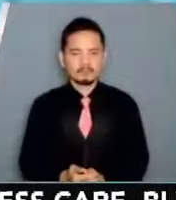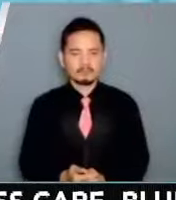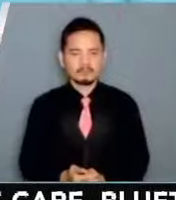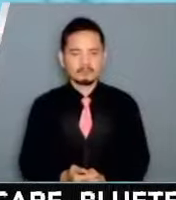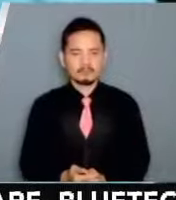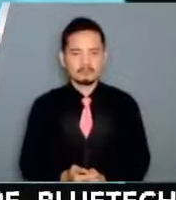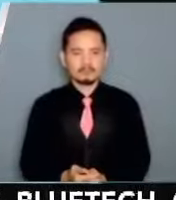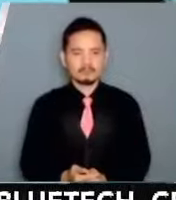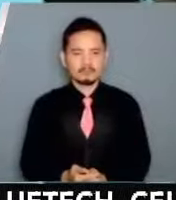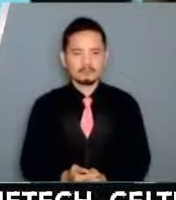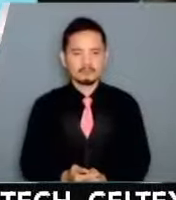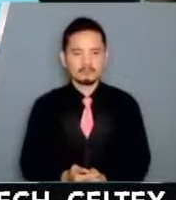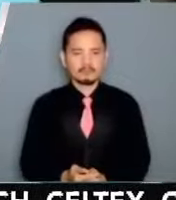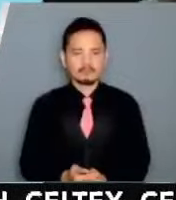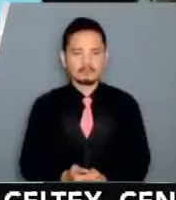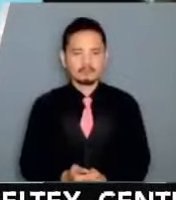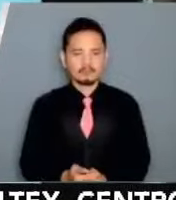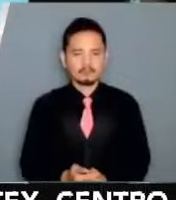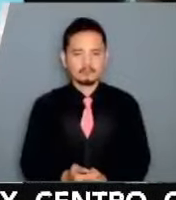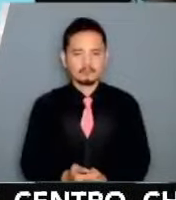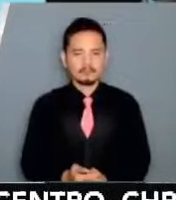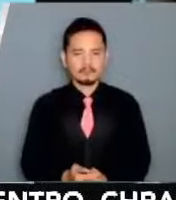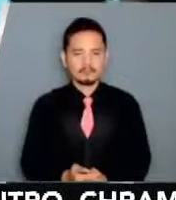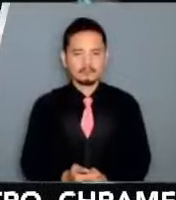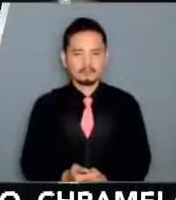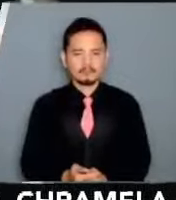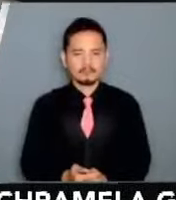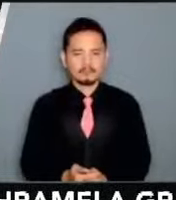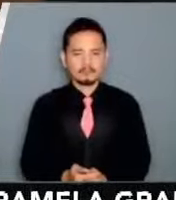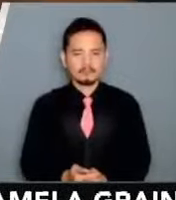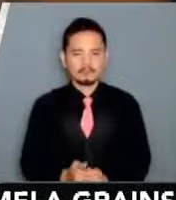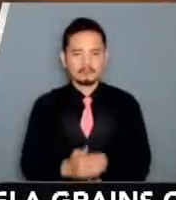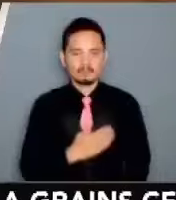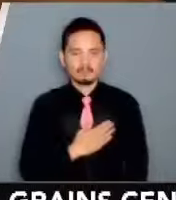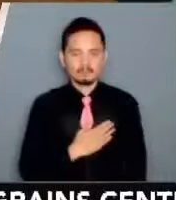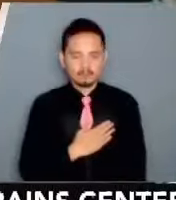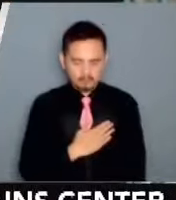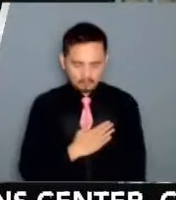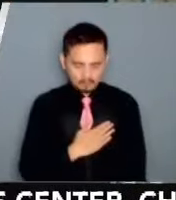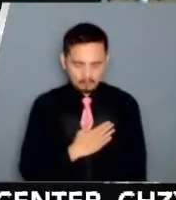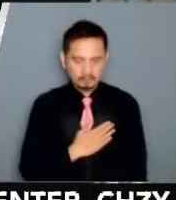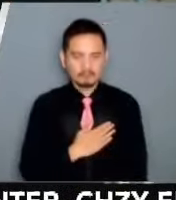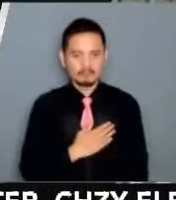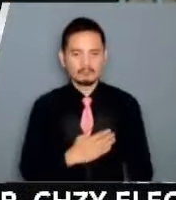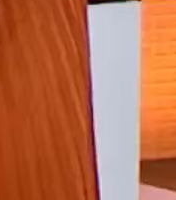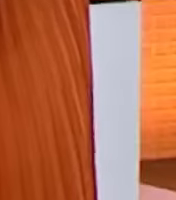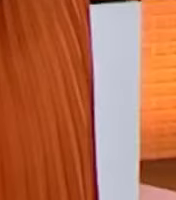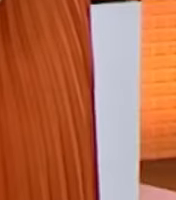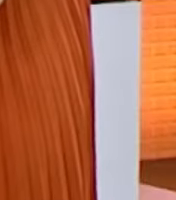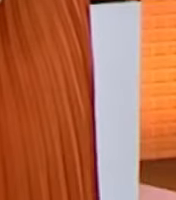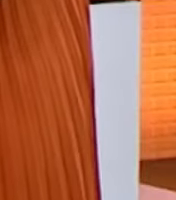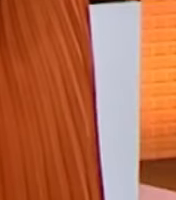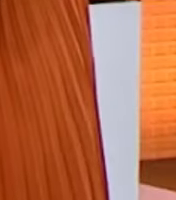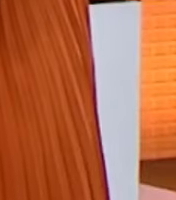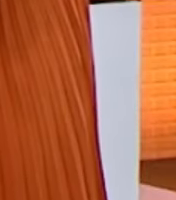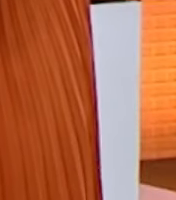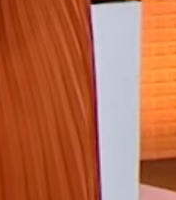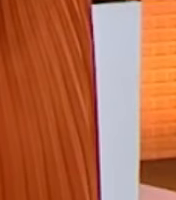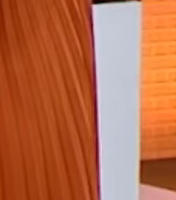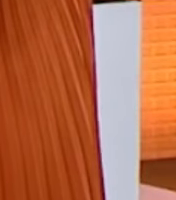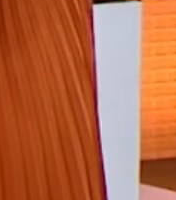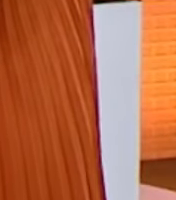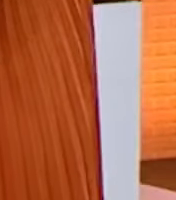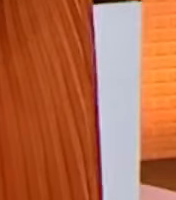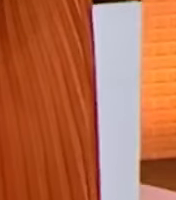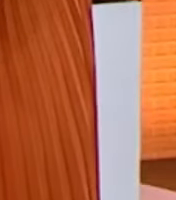Act. Ito ang unang balita. James Agustin para sa GMA Integrated News. Mga kapuso, para una ka sa